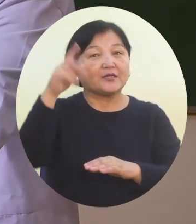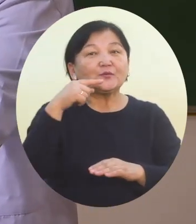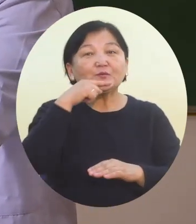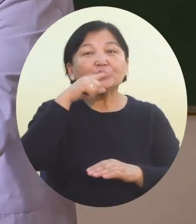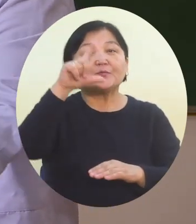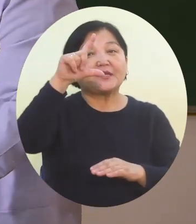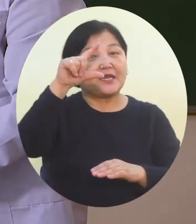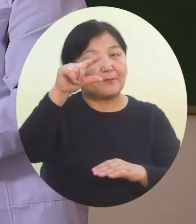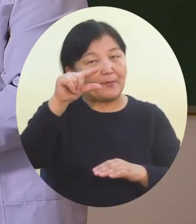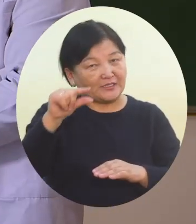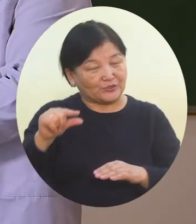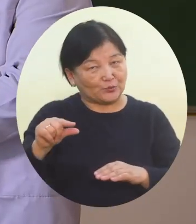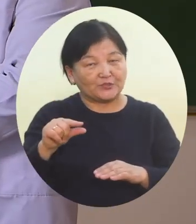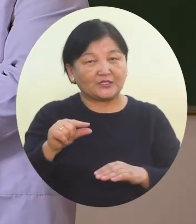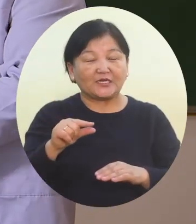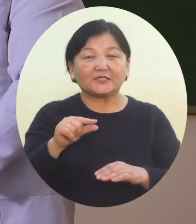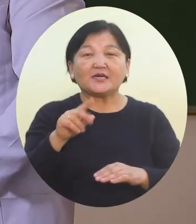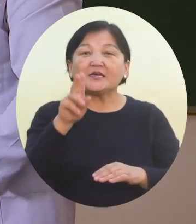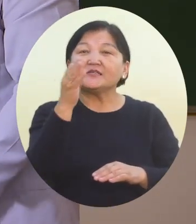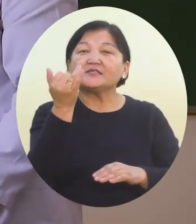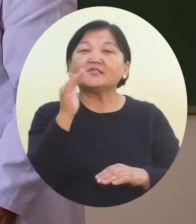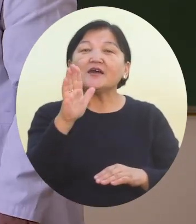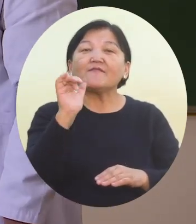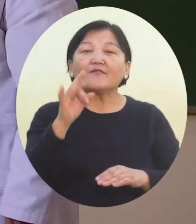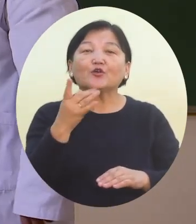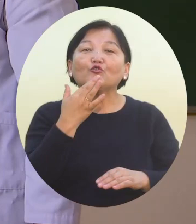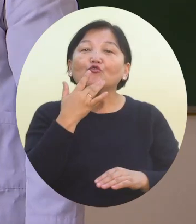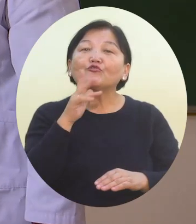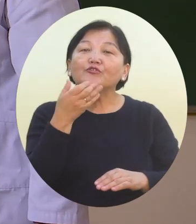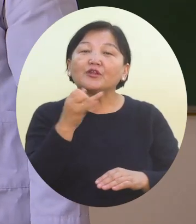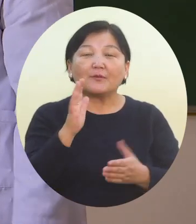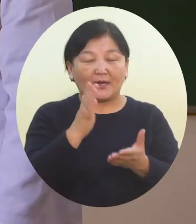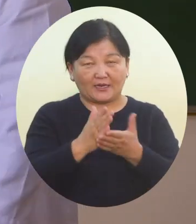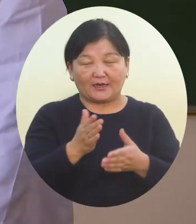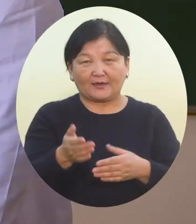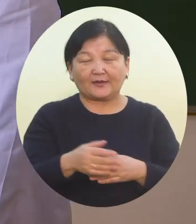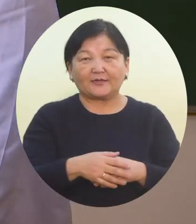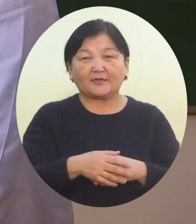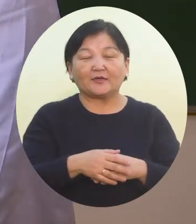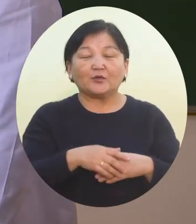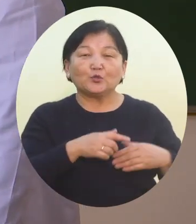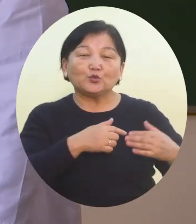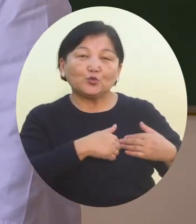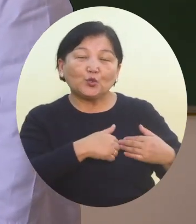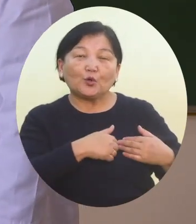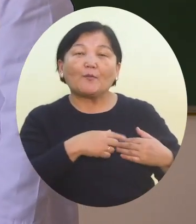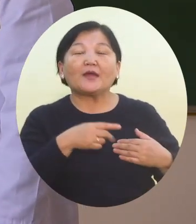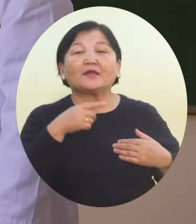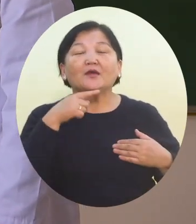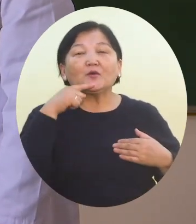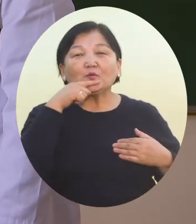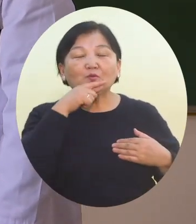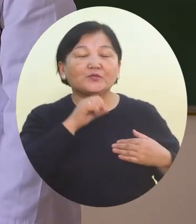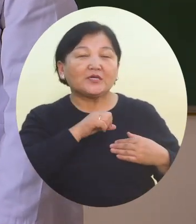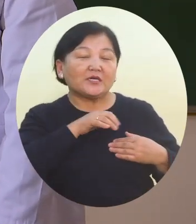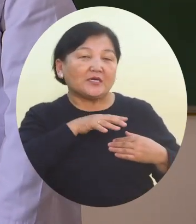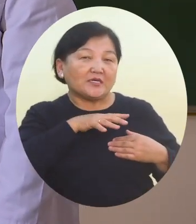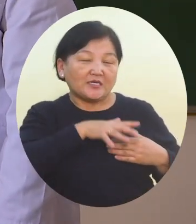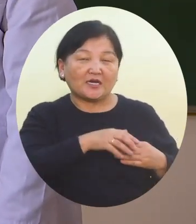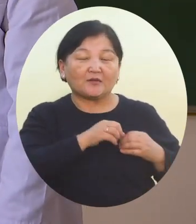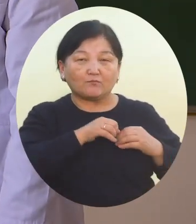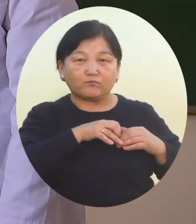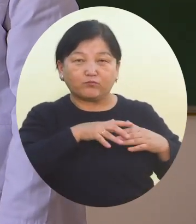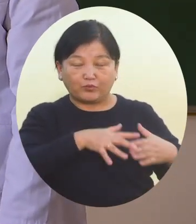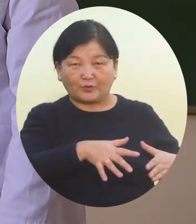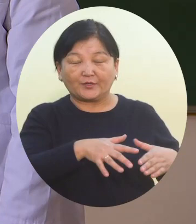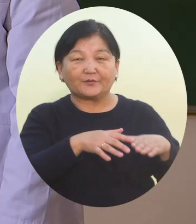За тэгвэл зүрх цусыг шахан гаргахад цусан хангамж маань сайн байвал арьс маань ягаан